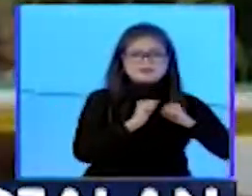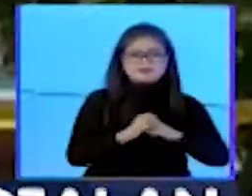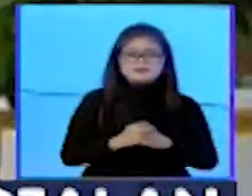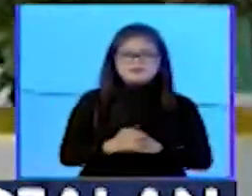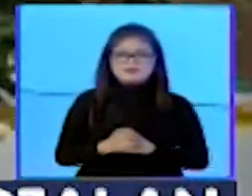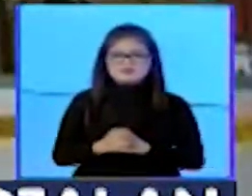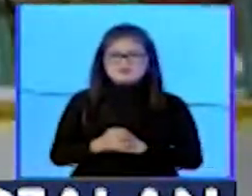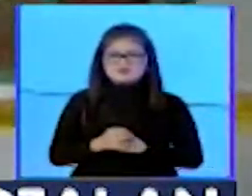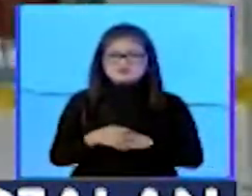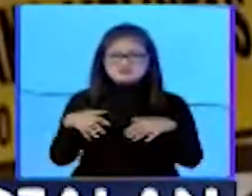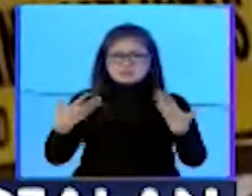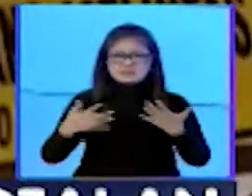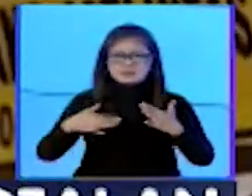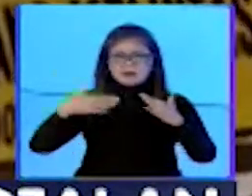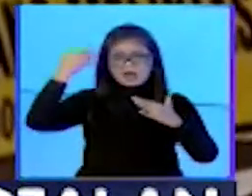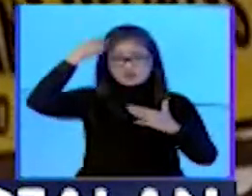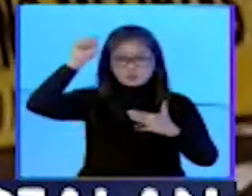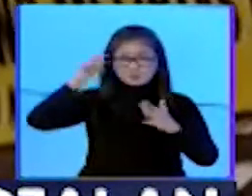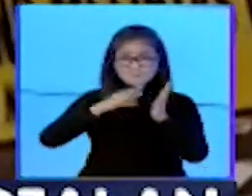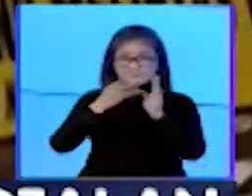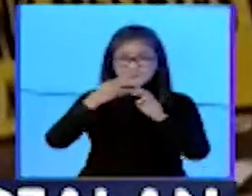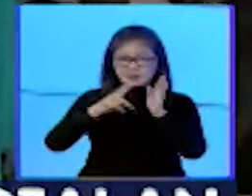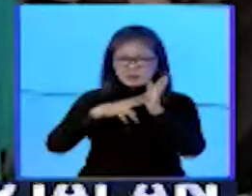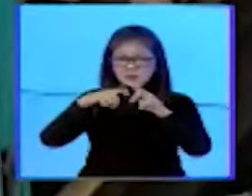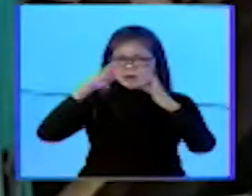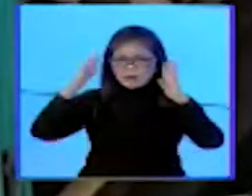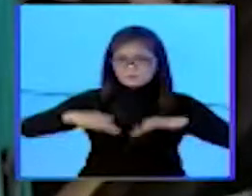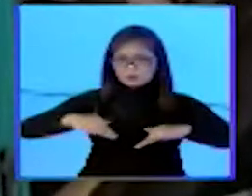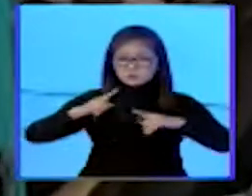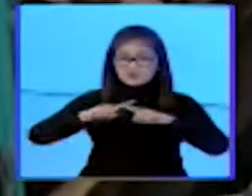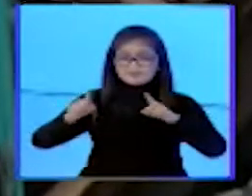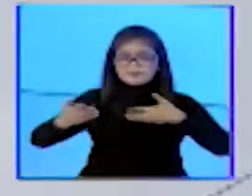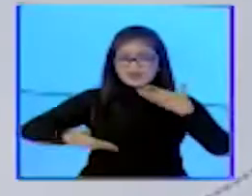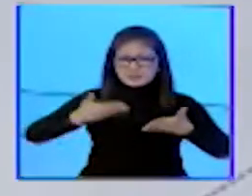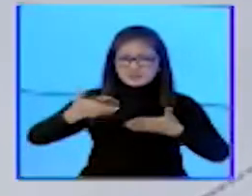Kendati bangunan kantor BNK ambruk, pelayanan dan pengawasan serta rehabilitasi tetap berjalan dengan